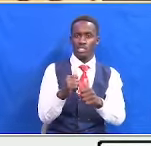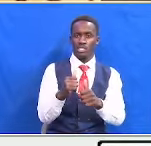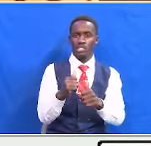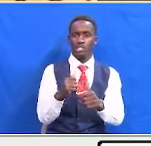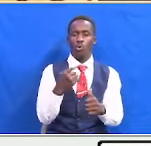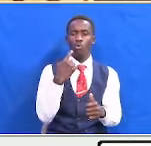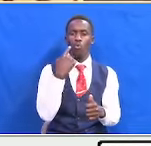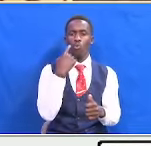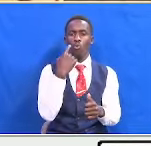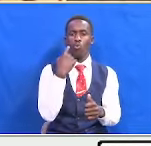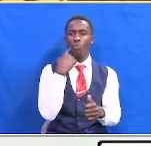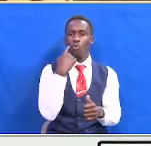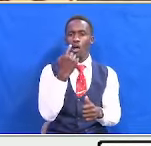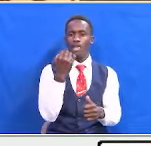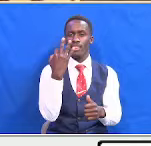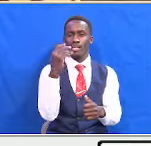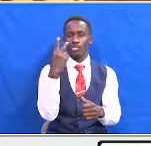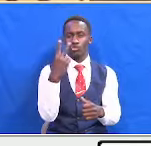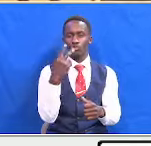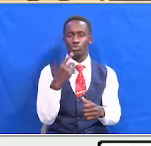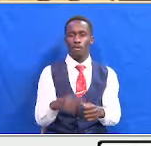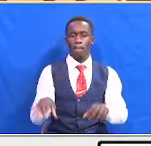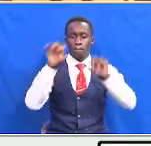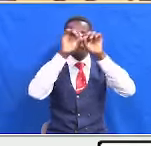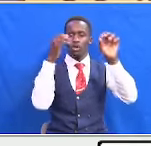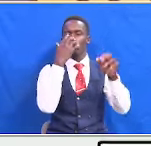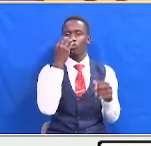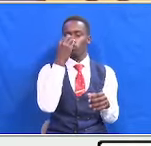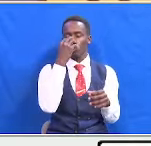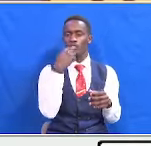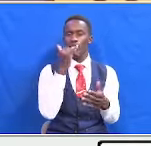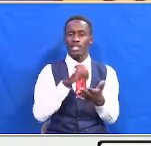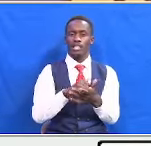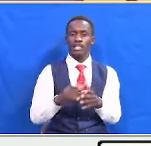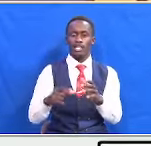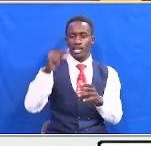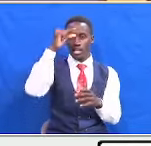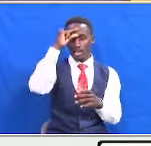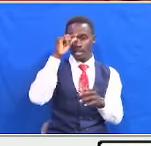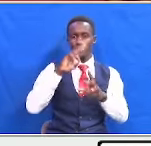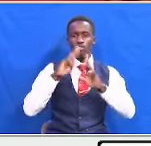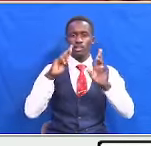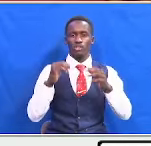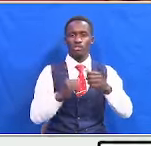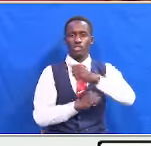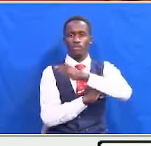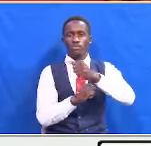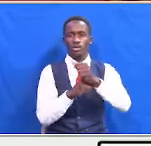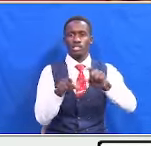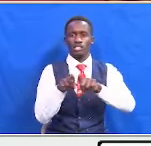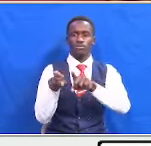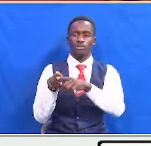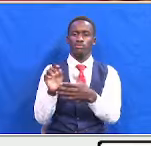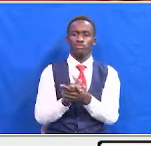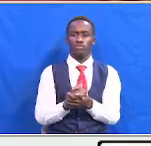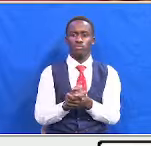kuwa 132. Ruto amesisitiza kuwa serikali yake iko imara kukabiliana na janga hilo. Numerous